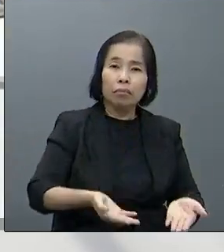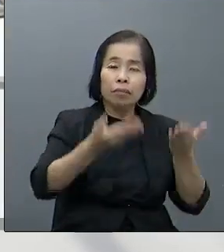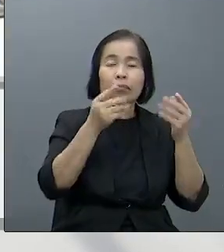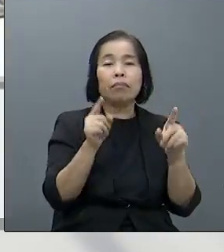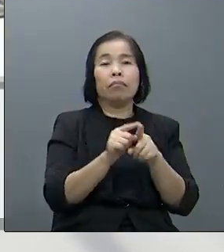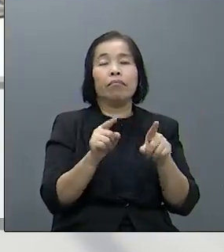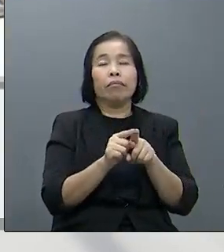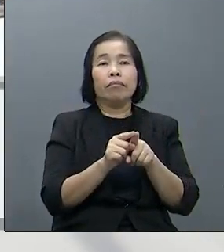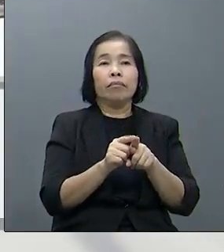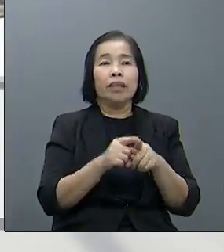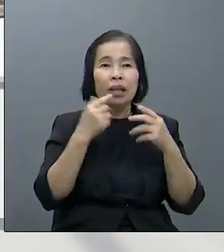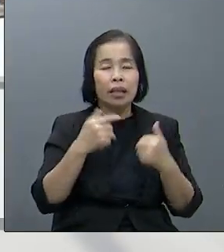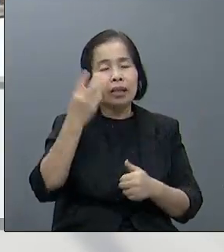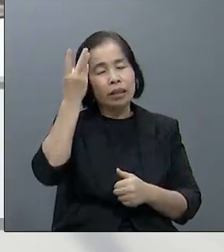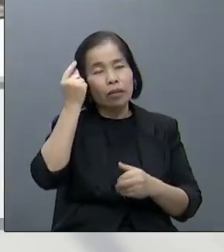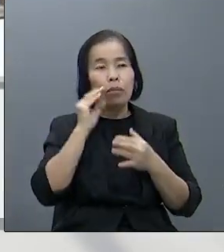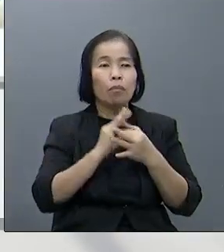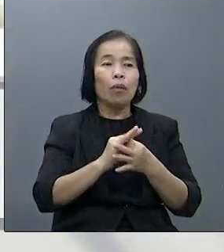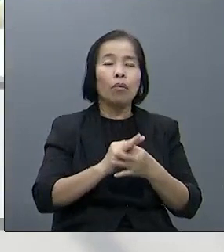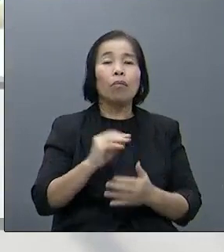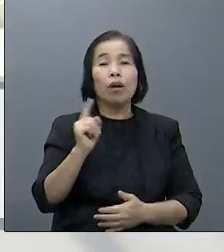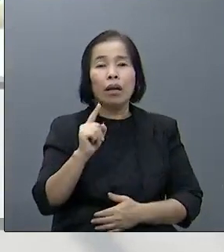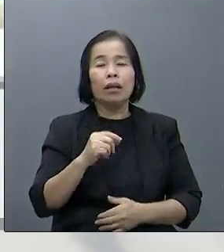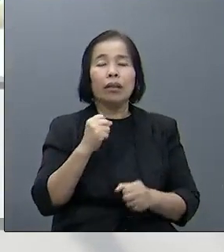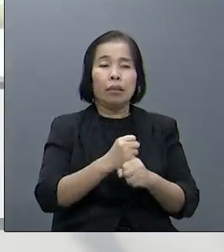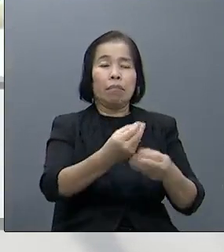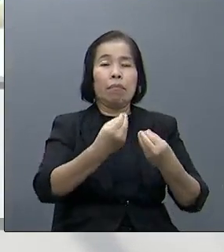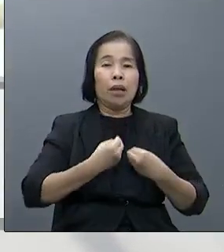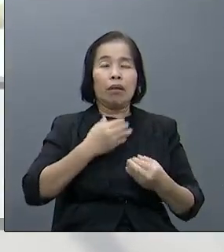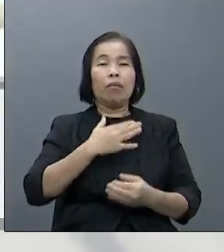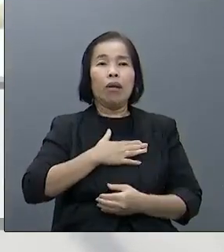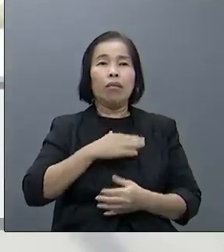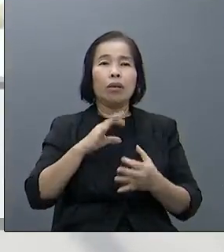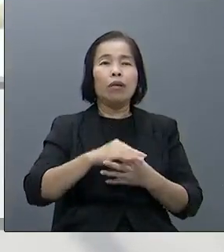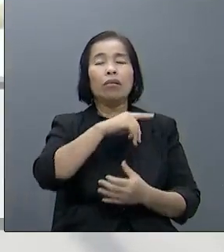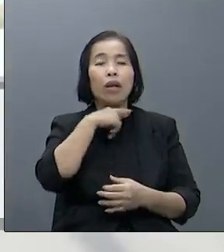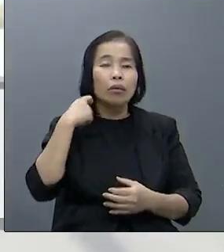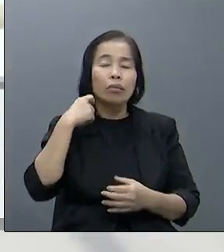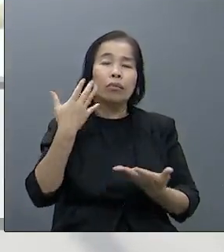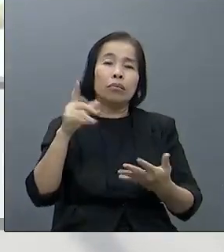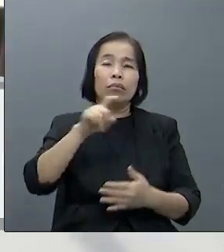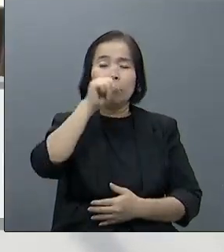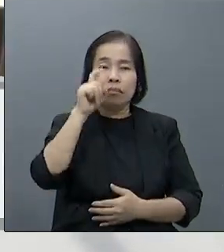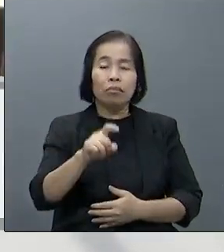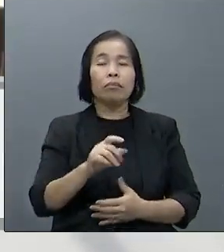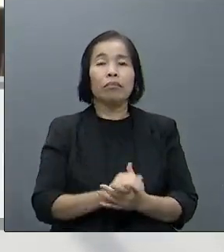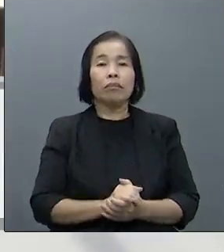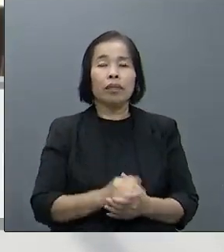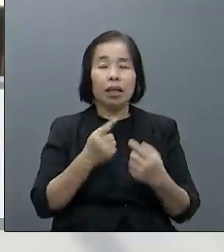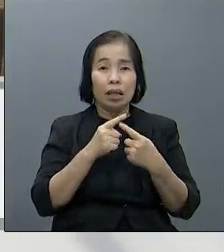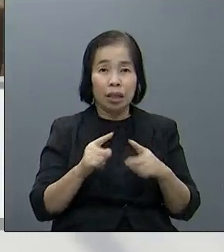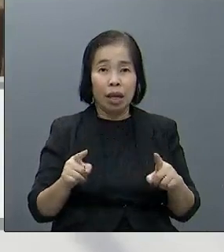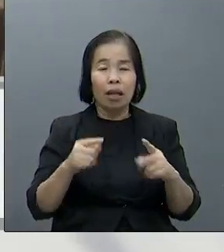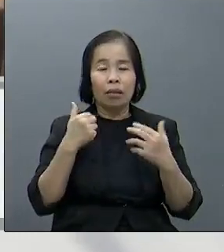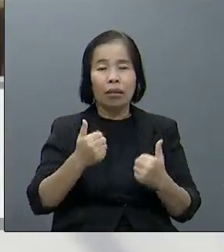ตามมาด้วยนะคะแล้วมันน่ากังวลด้วยเช่นเดียวกันว่าจะไปทำให้การขาดดุลการค้าเนี่ยมันเพิ่มสูงขึ้นหรือเปล่าแต่สาเหตุที่